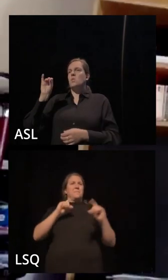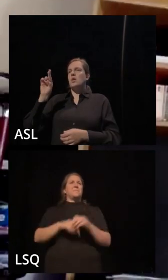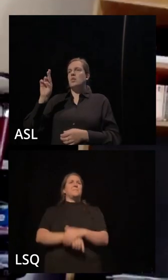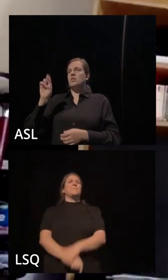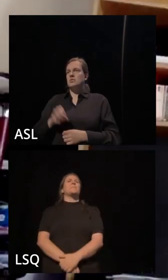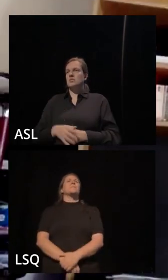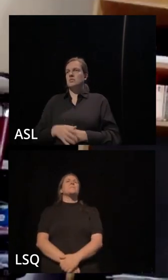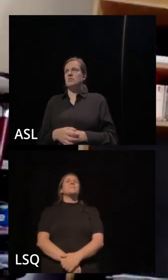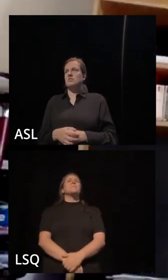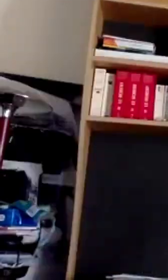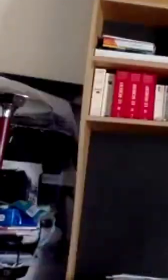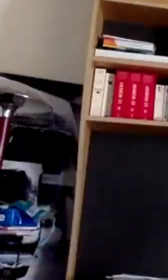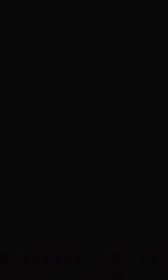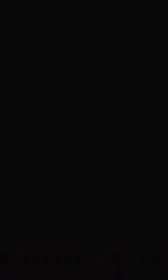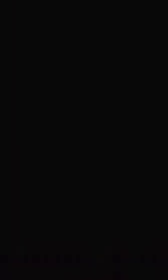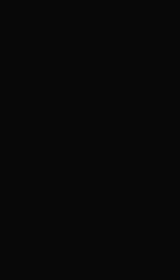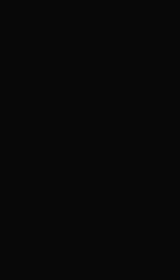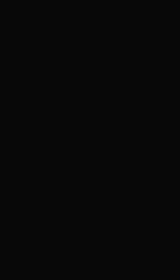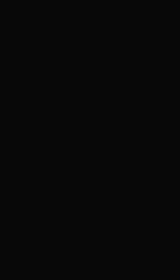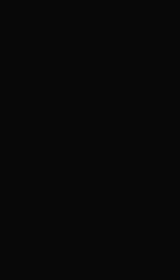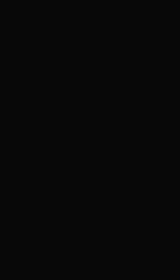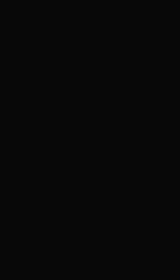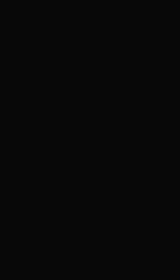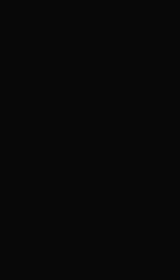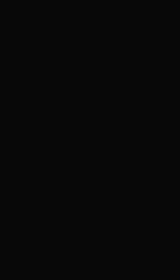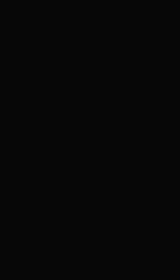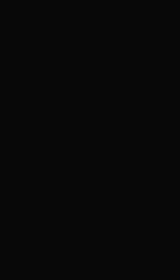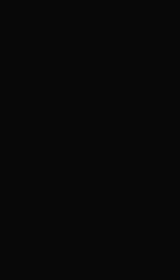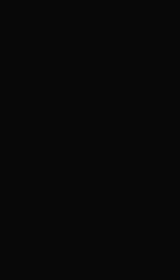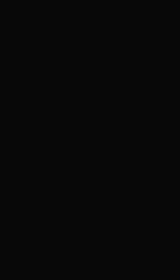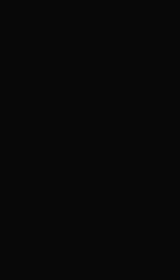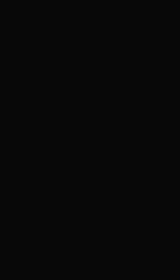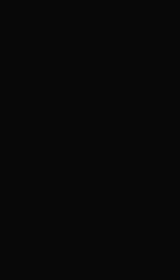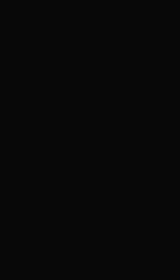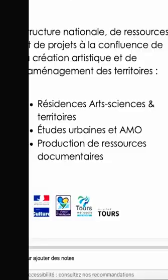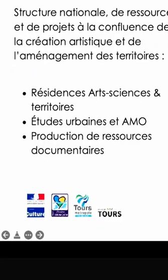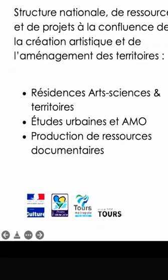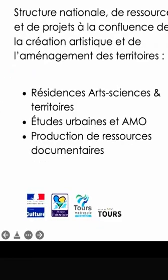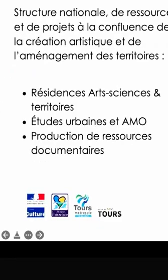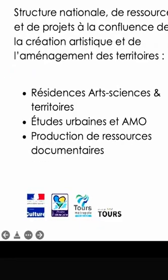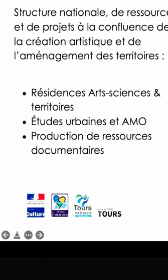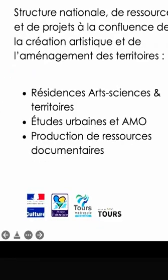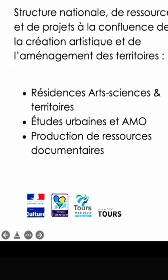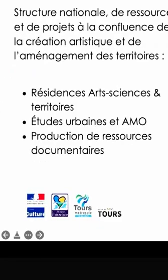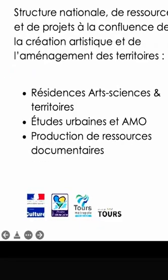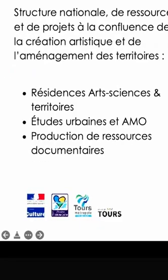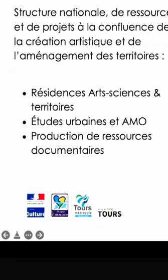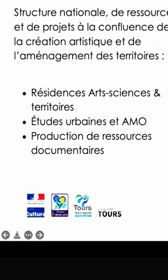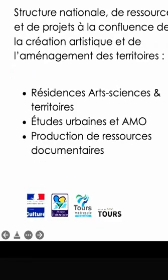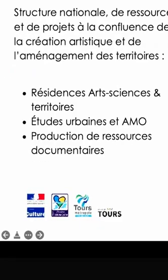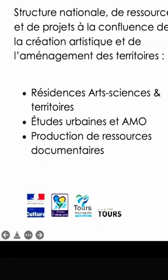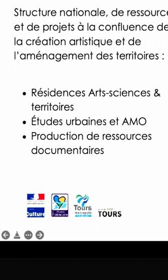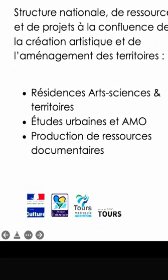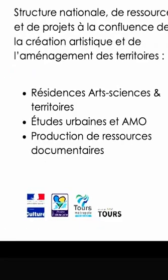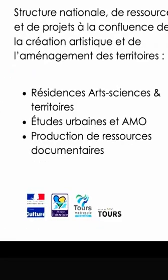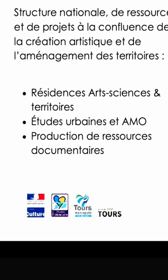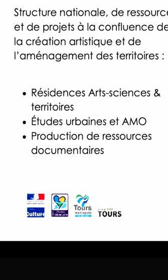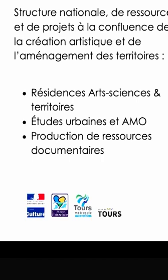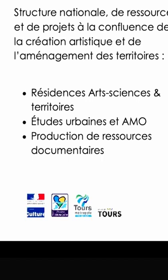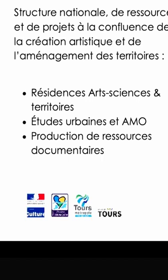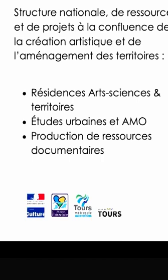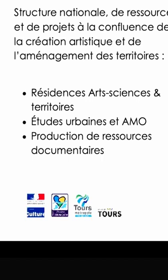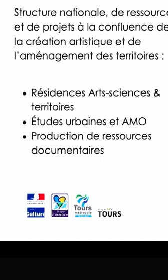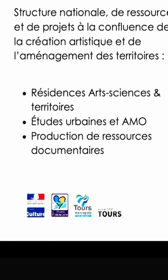Donc, nous y voilà, je partage l'écran et je... Exactement comme on m'a dit de faire. Voilà,